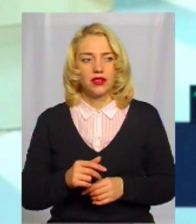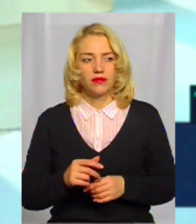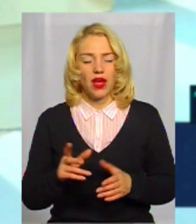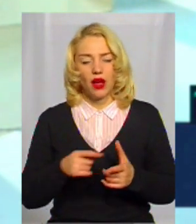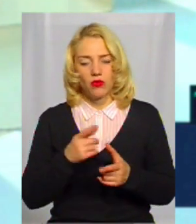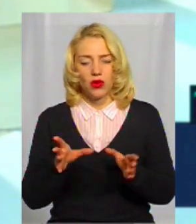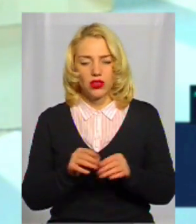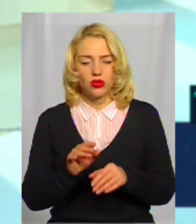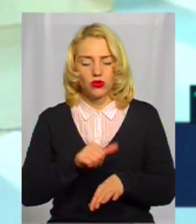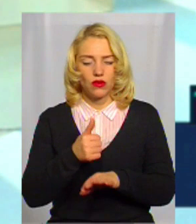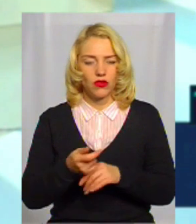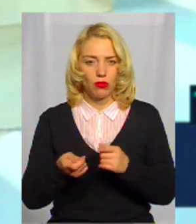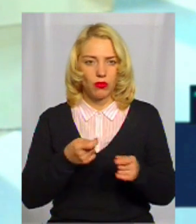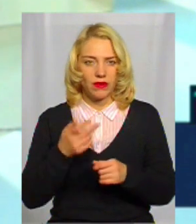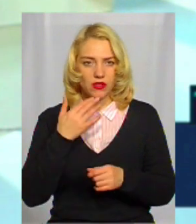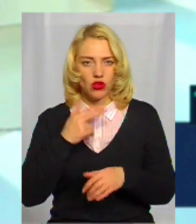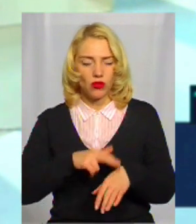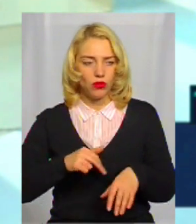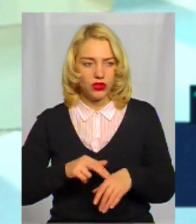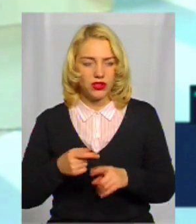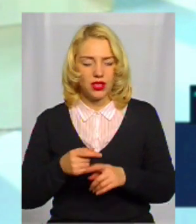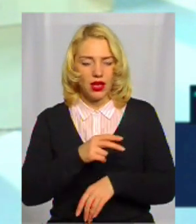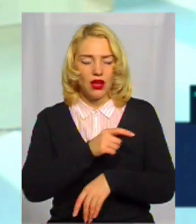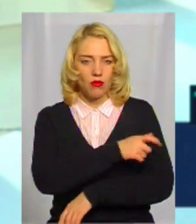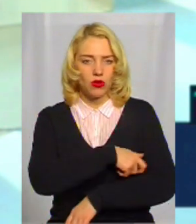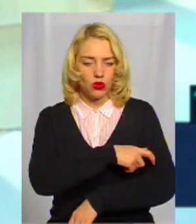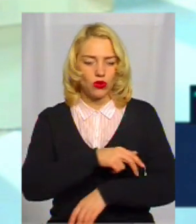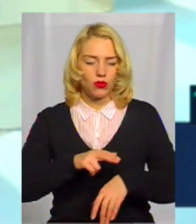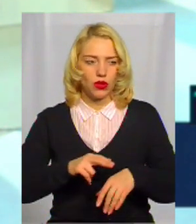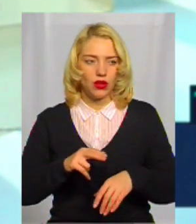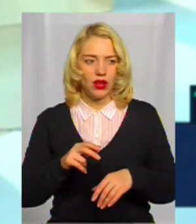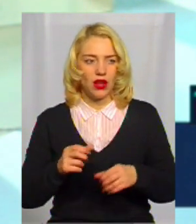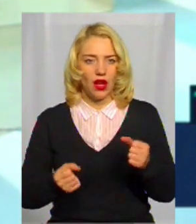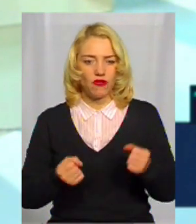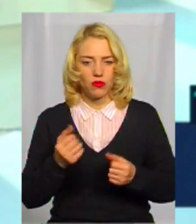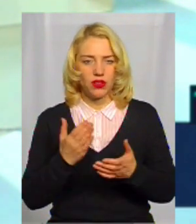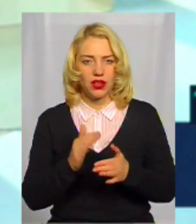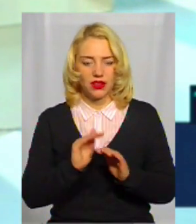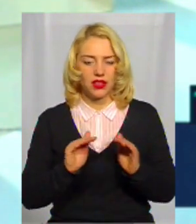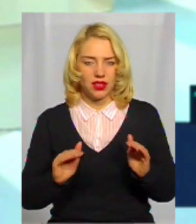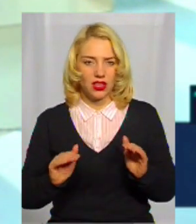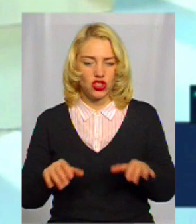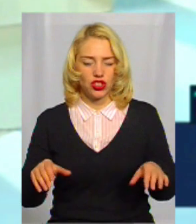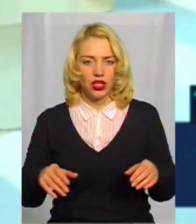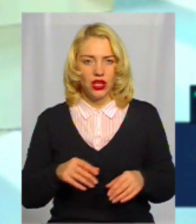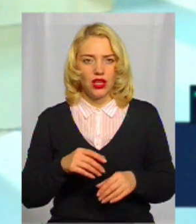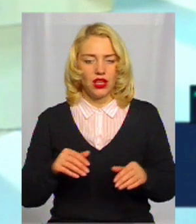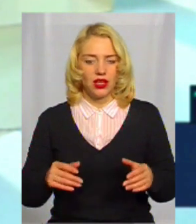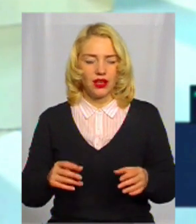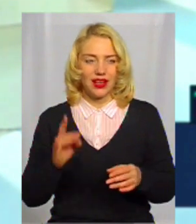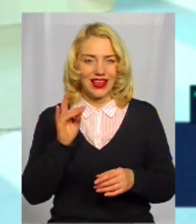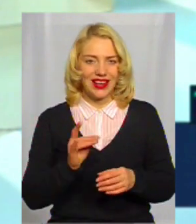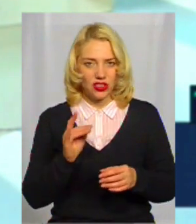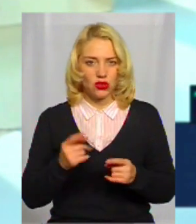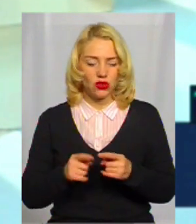поліції Хмельницької області, завжди. В патрульному автомобілі є дитяче крісло. Кожен раз, коли ми дітей до чогось